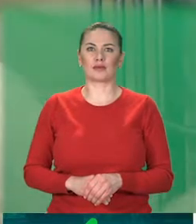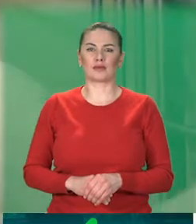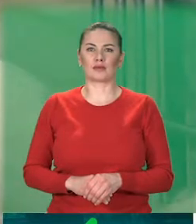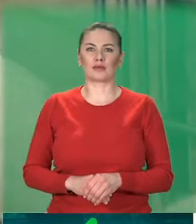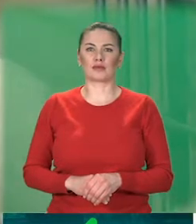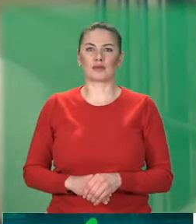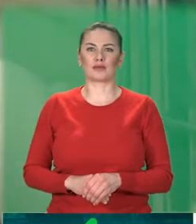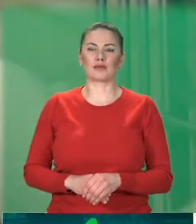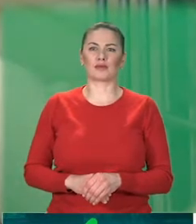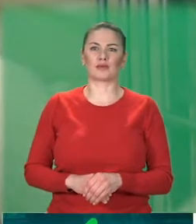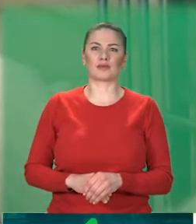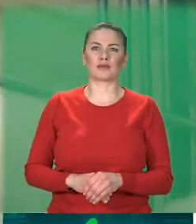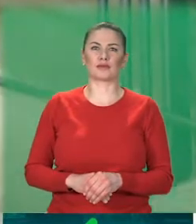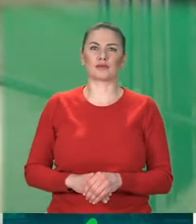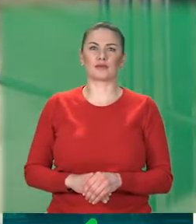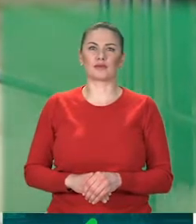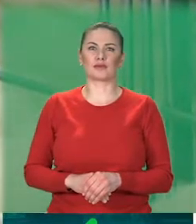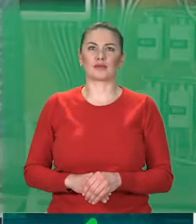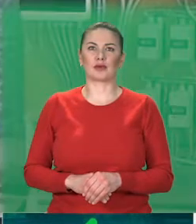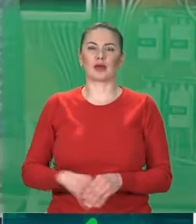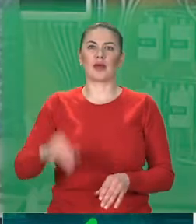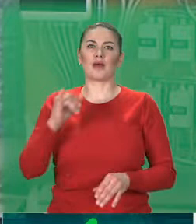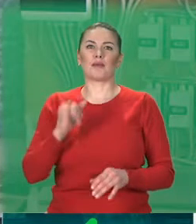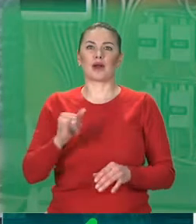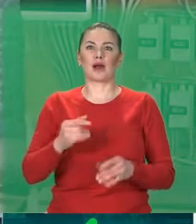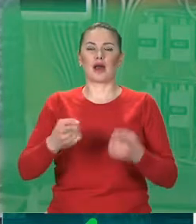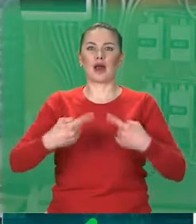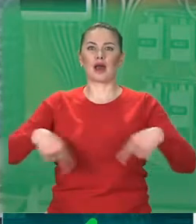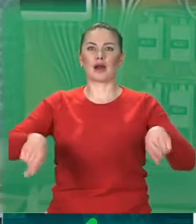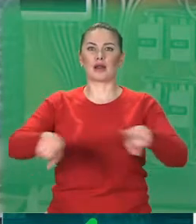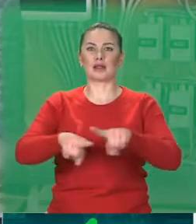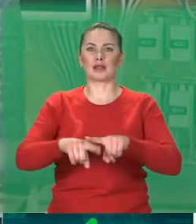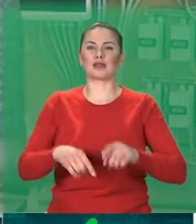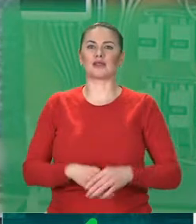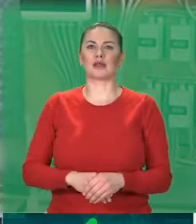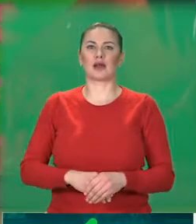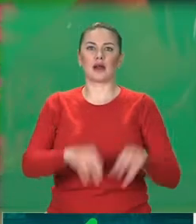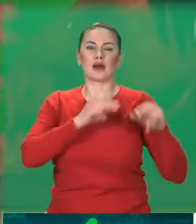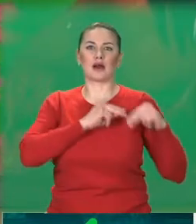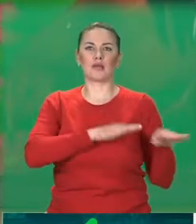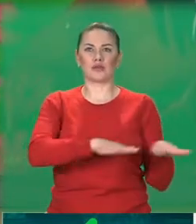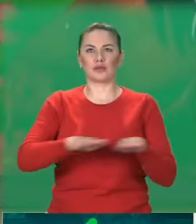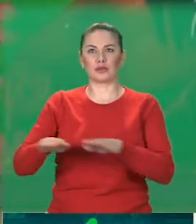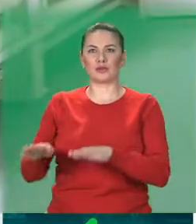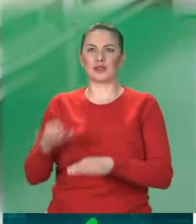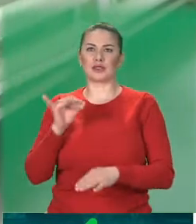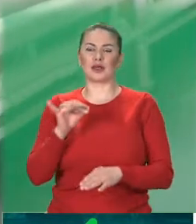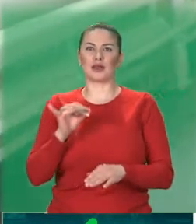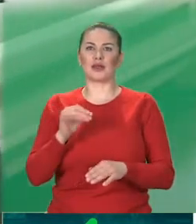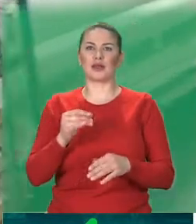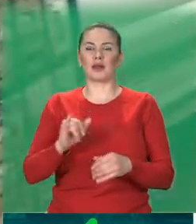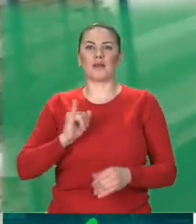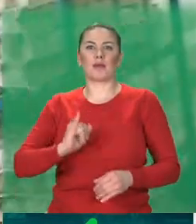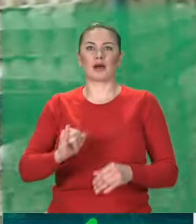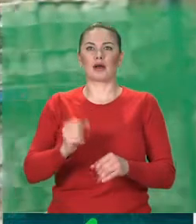их. А есть они практически у всех и везде одни и те же. Плохая эргономика рабочего места, неэффективное использование оборудования. Для